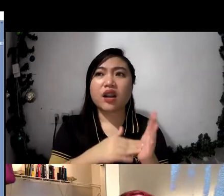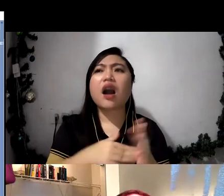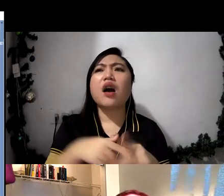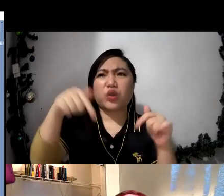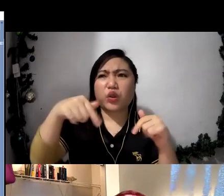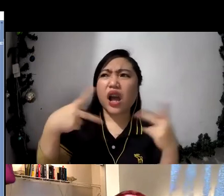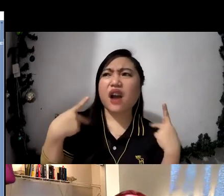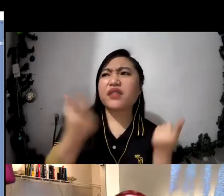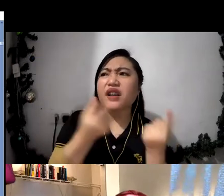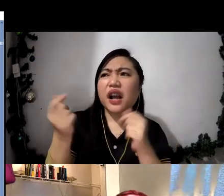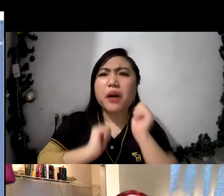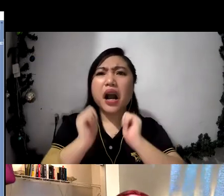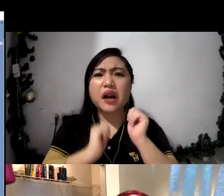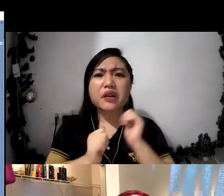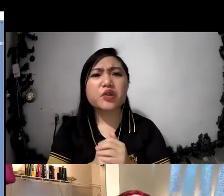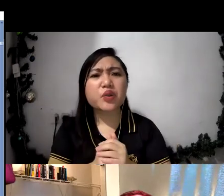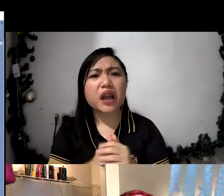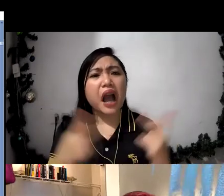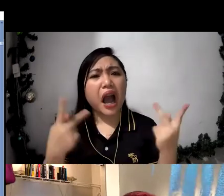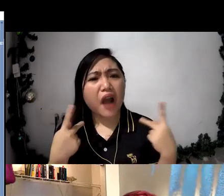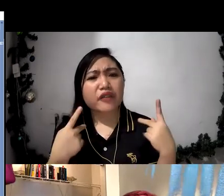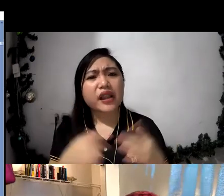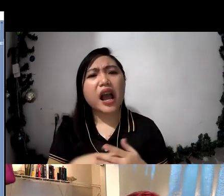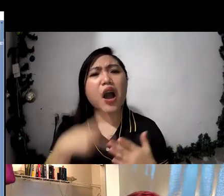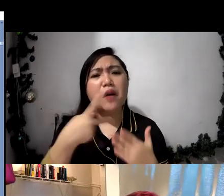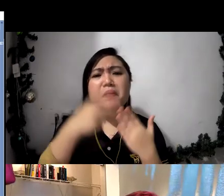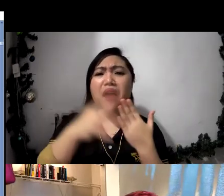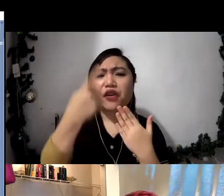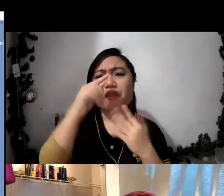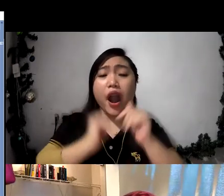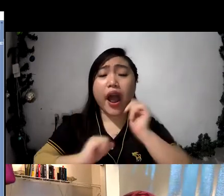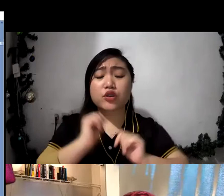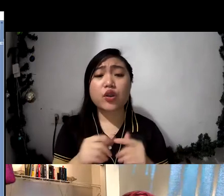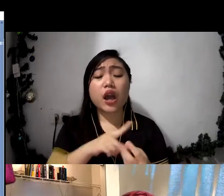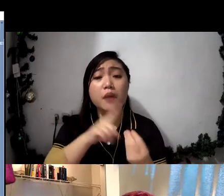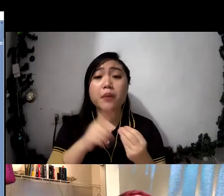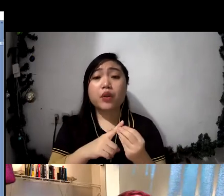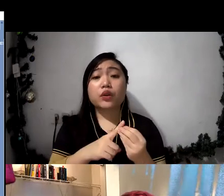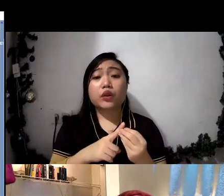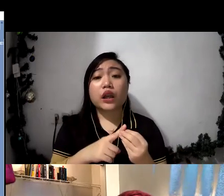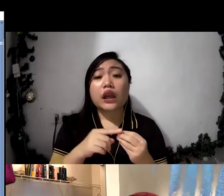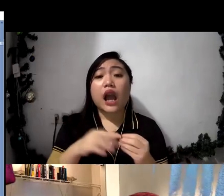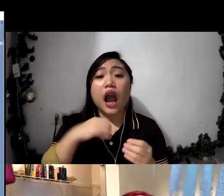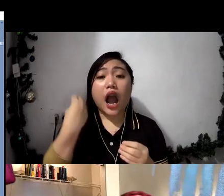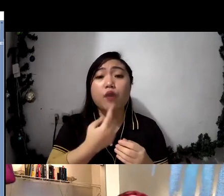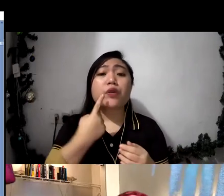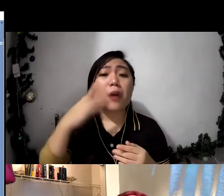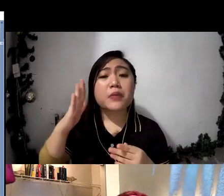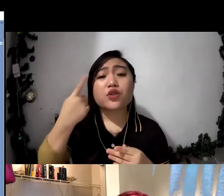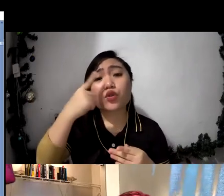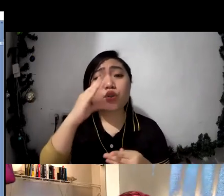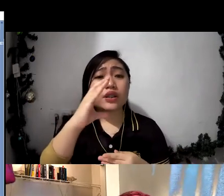no, Beijing Platform for Action in terms of, you know, our commitment to CEDAW and